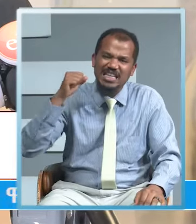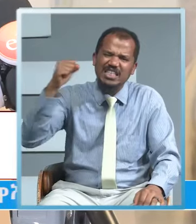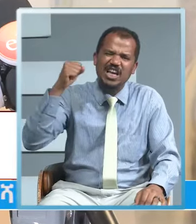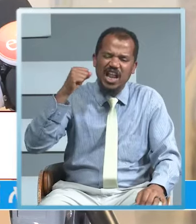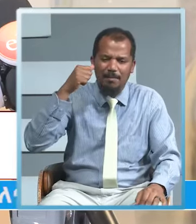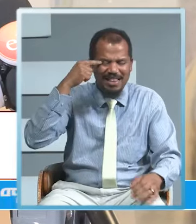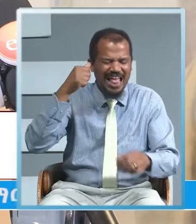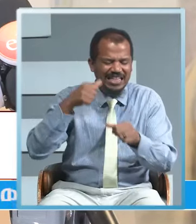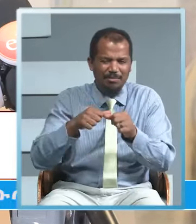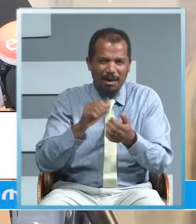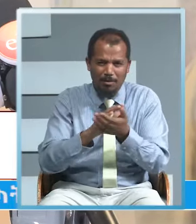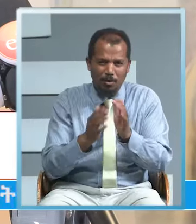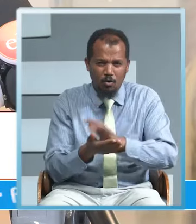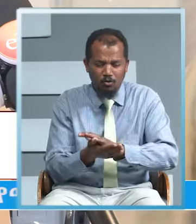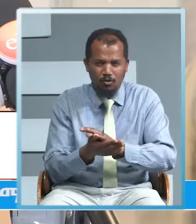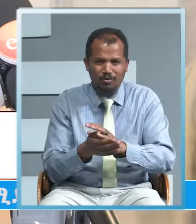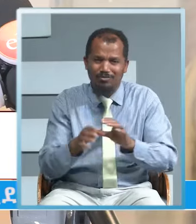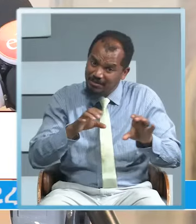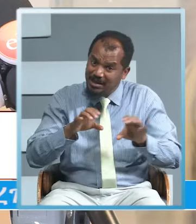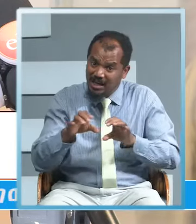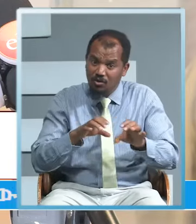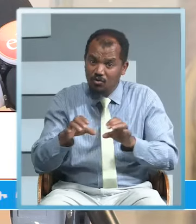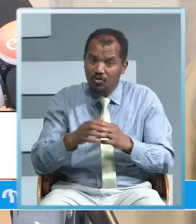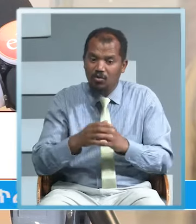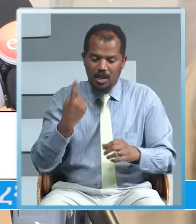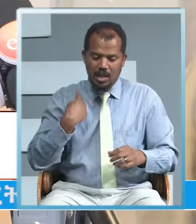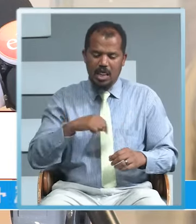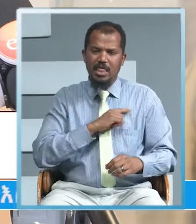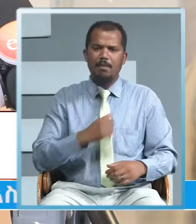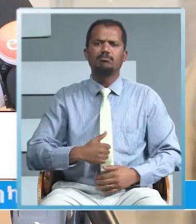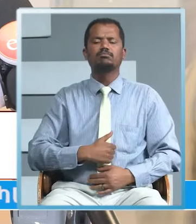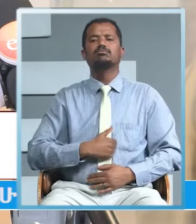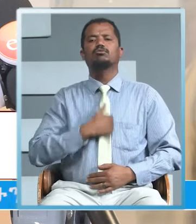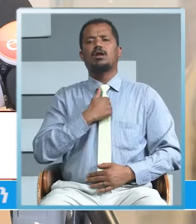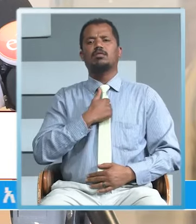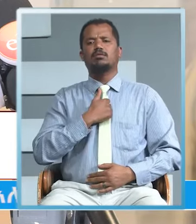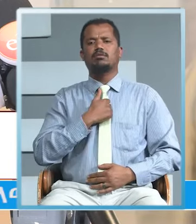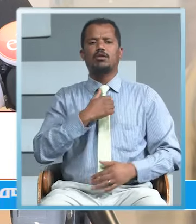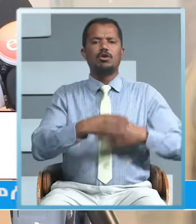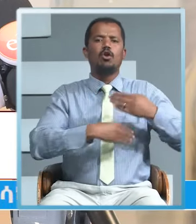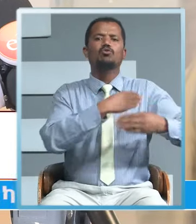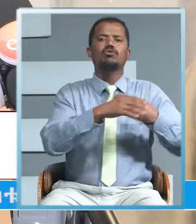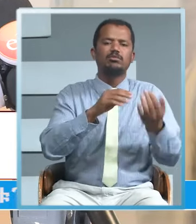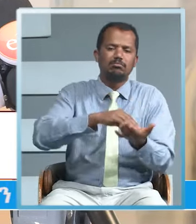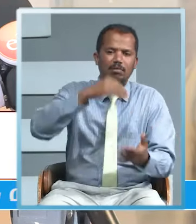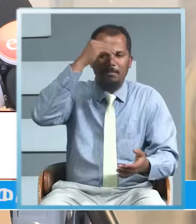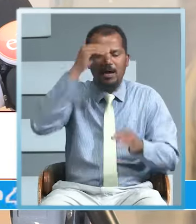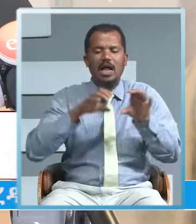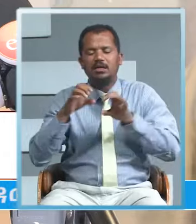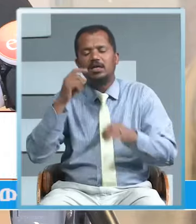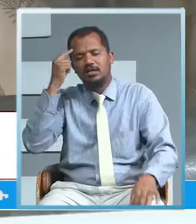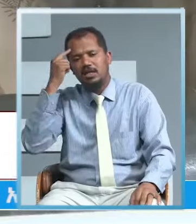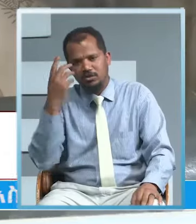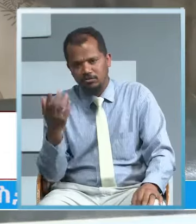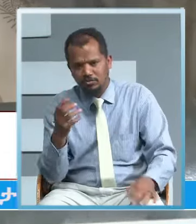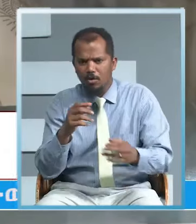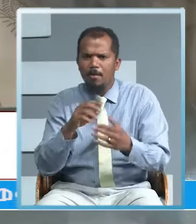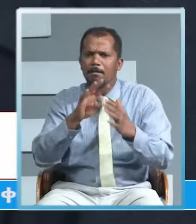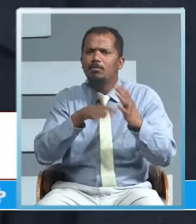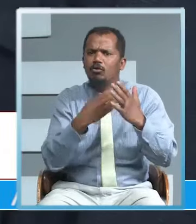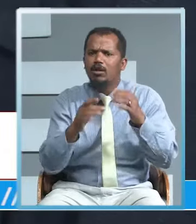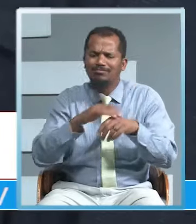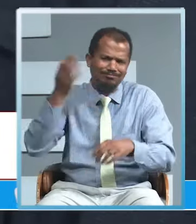የጀግና መታሰቢያ መሆኑ በመደረጉ ለኛም ኩራት ለትውልድ መማሪያ አድርገን እናስባለን። በስነ